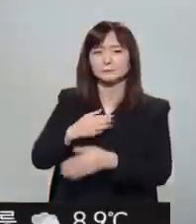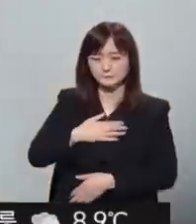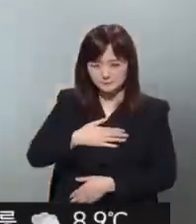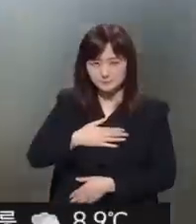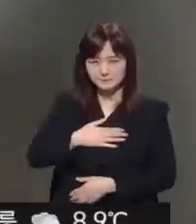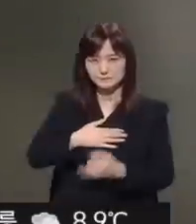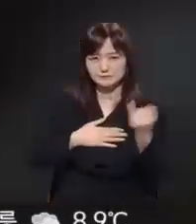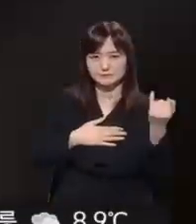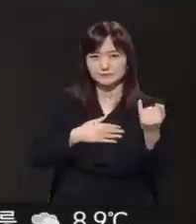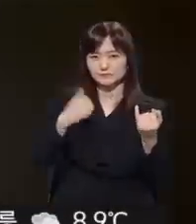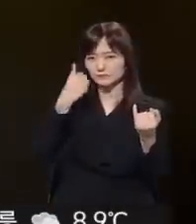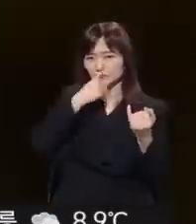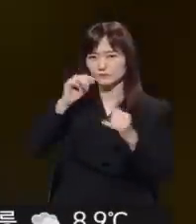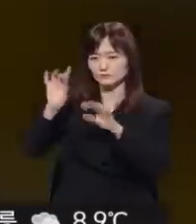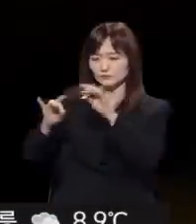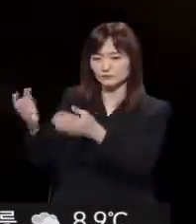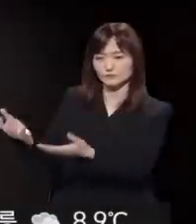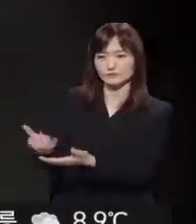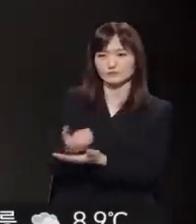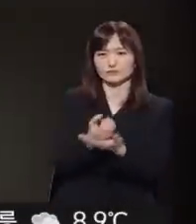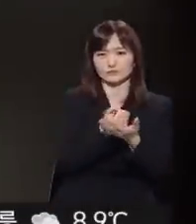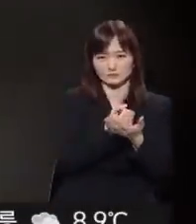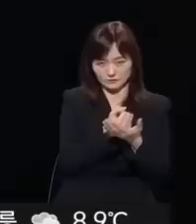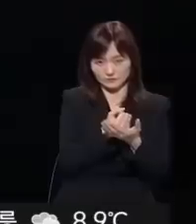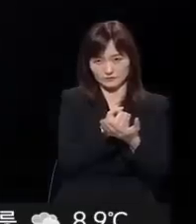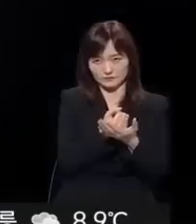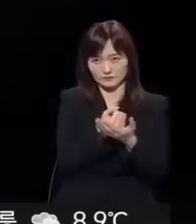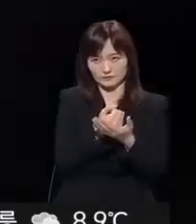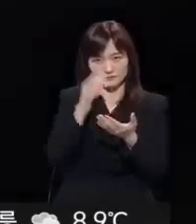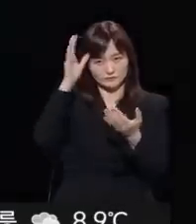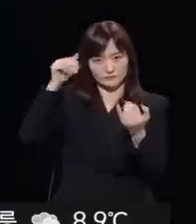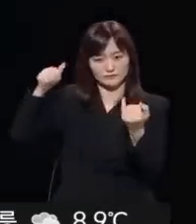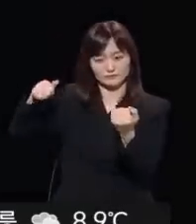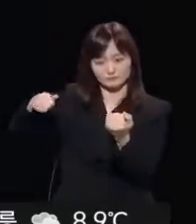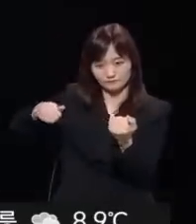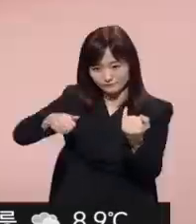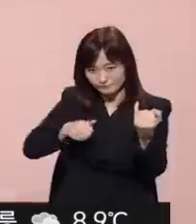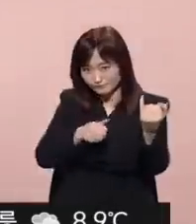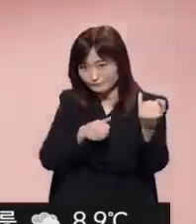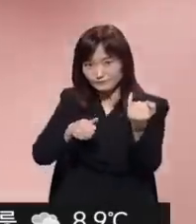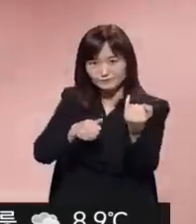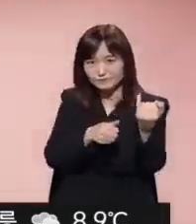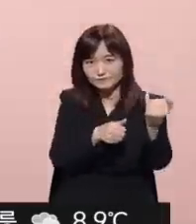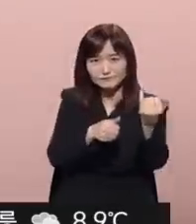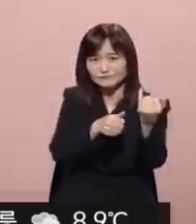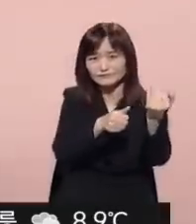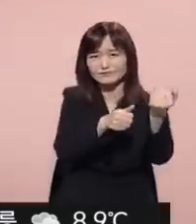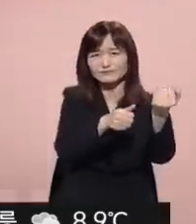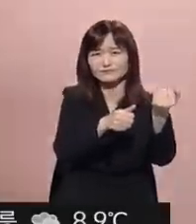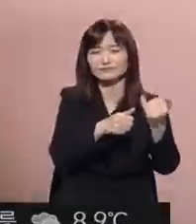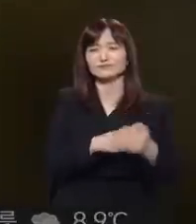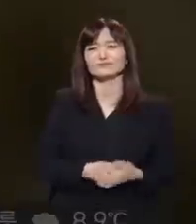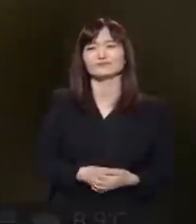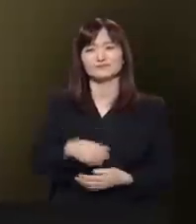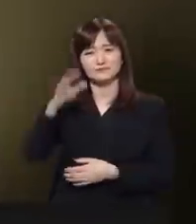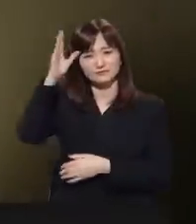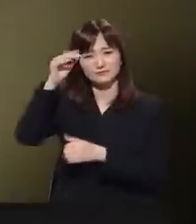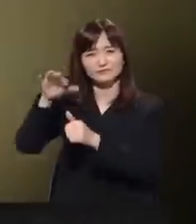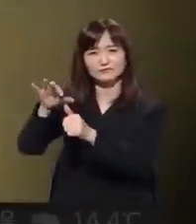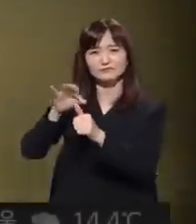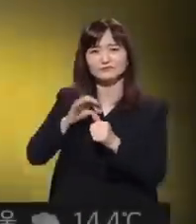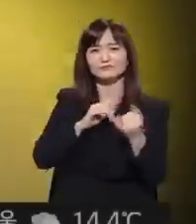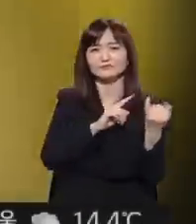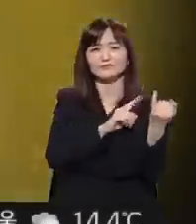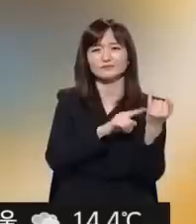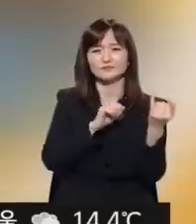들고 자리를 옮기니까요. 강아지는 그제서야 뒤돌아보지 않고 따라가는 모습입니다. 아이고, 세상에. 이 강아지를 구조한